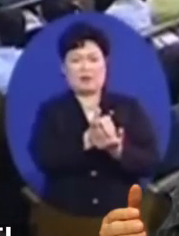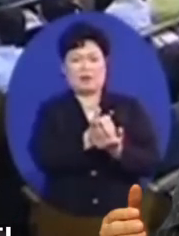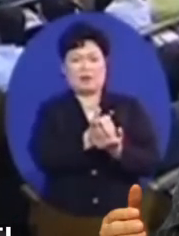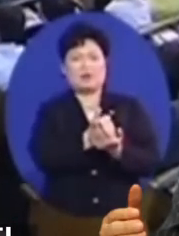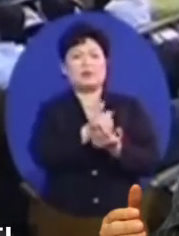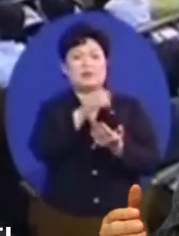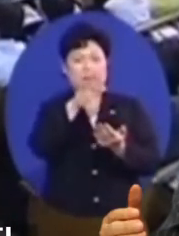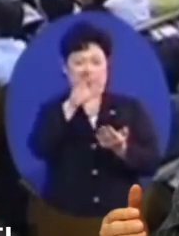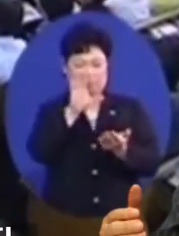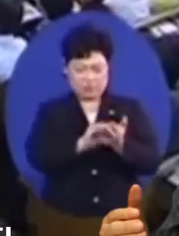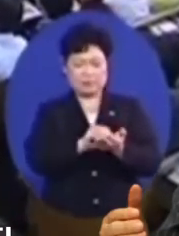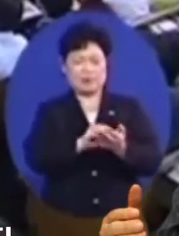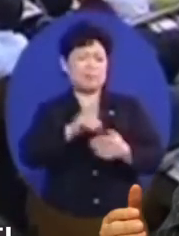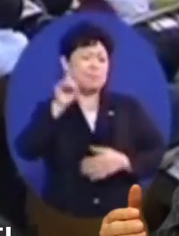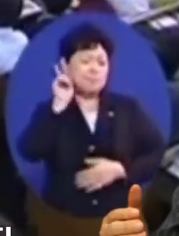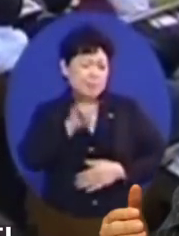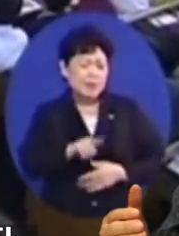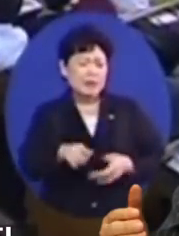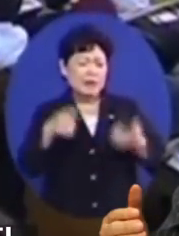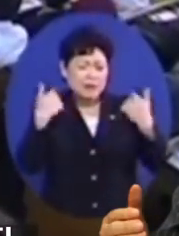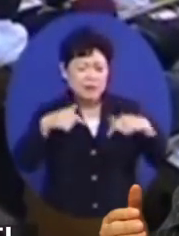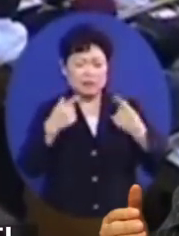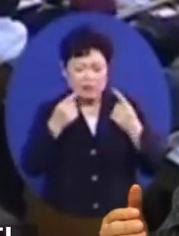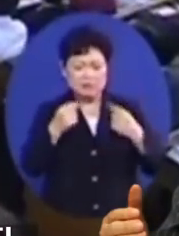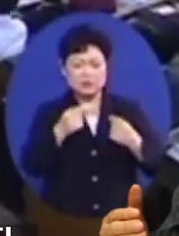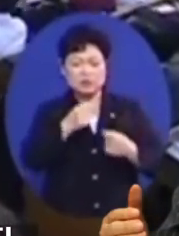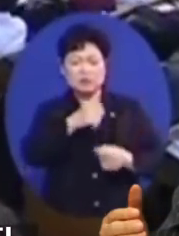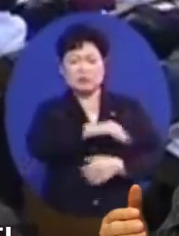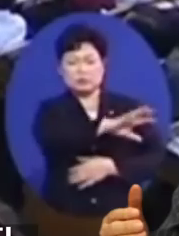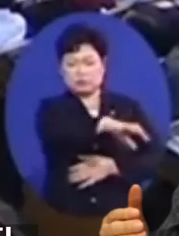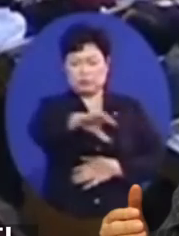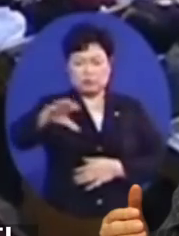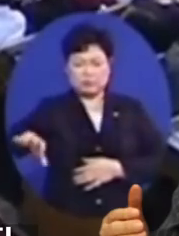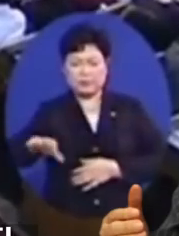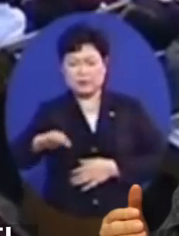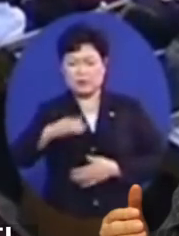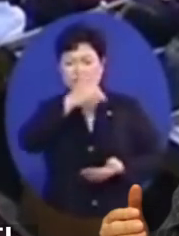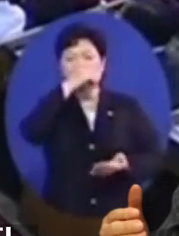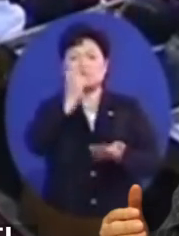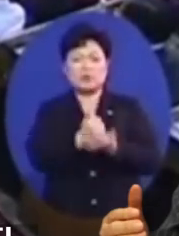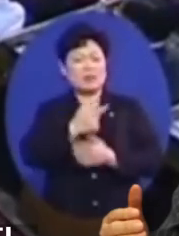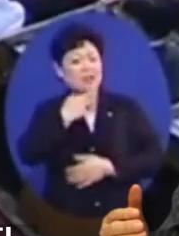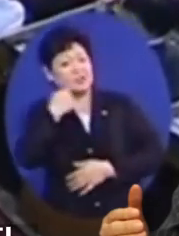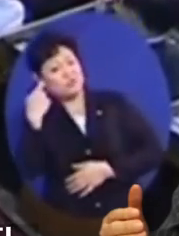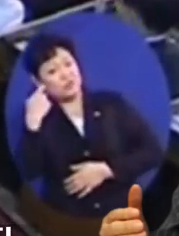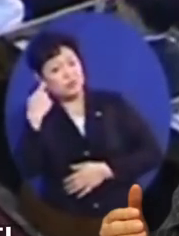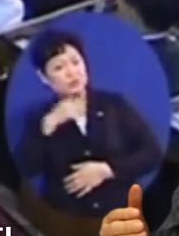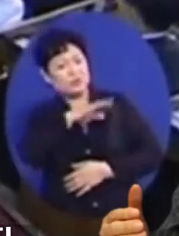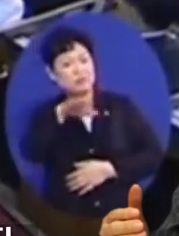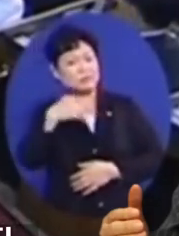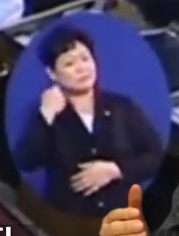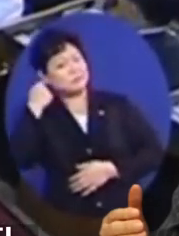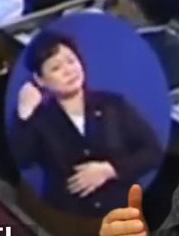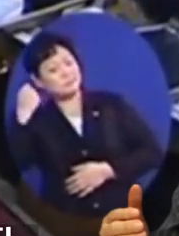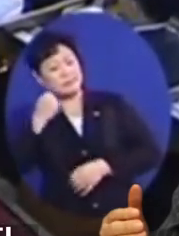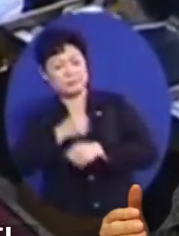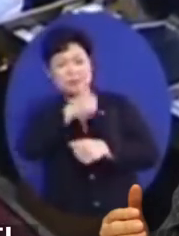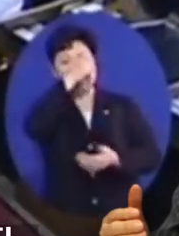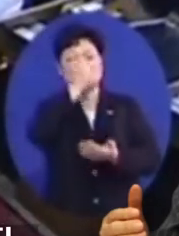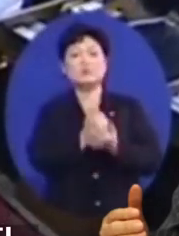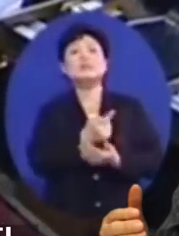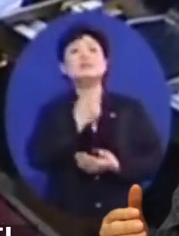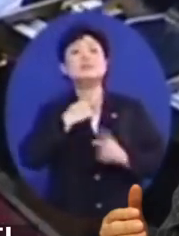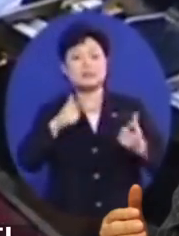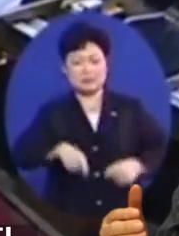것입니다. 매일같이 죄가 우리 주위에 쳐들어와서 유혹을 하고 우리를 끌고 가는 것입니다. 죄를 짓지 않은